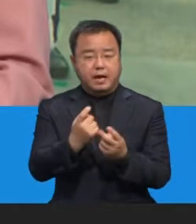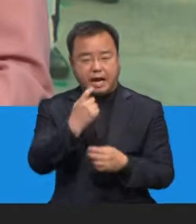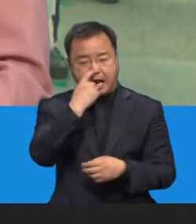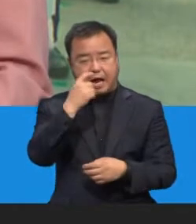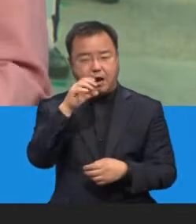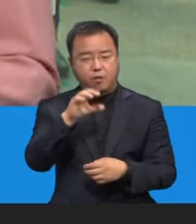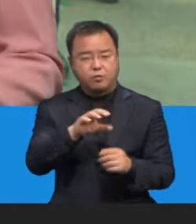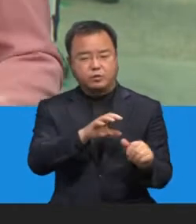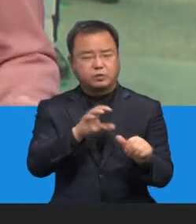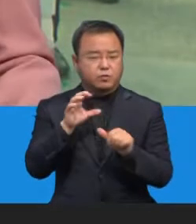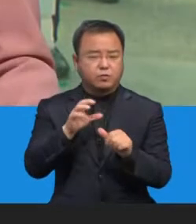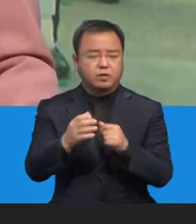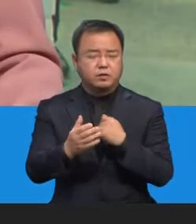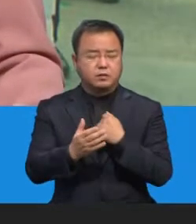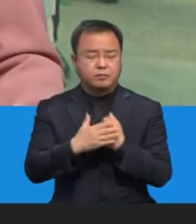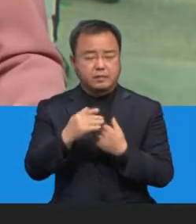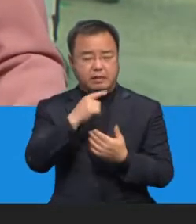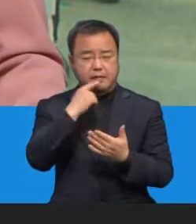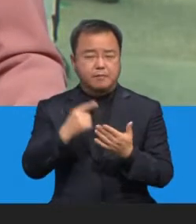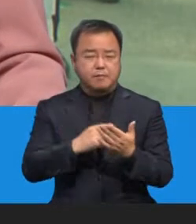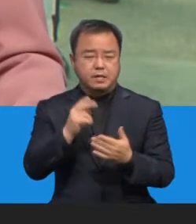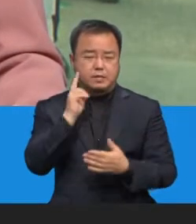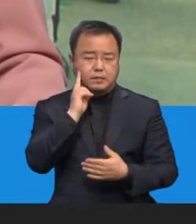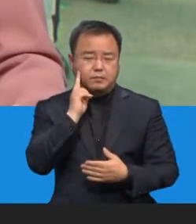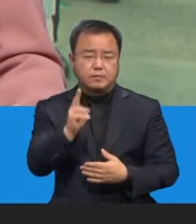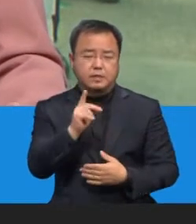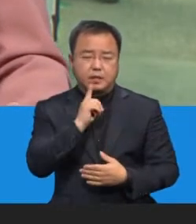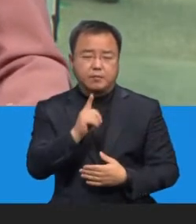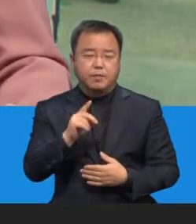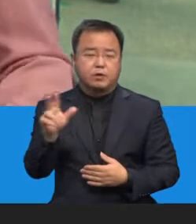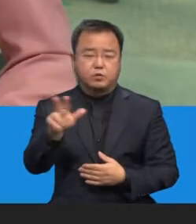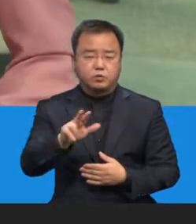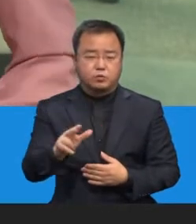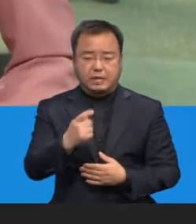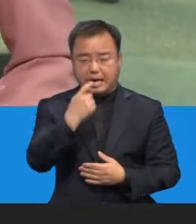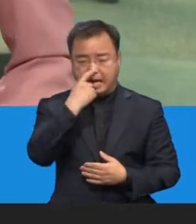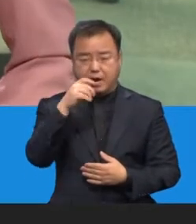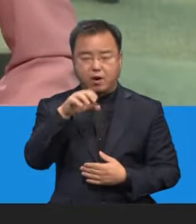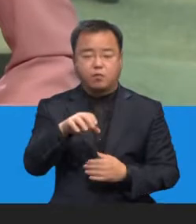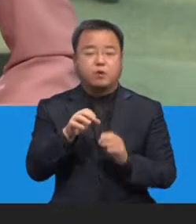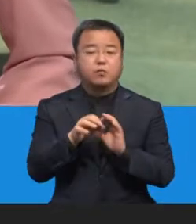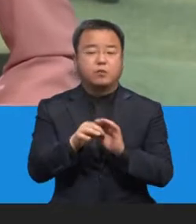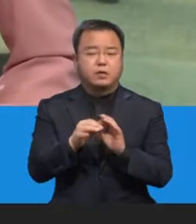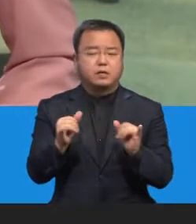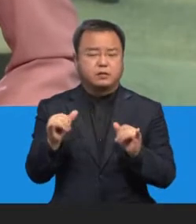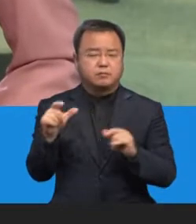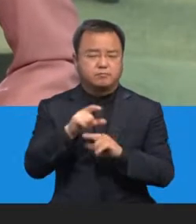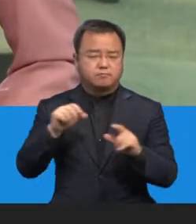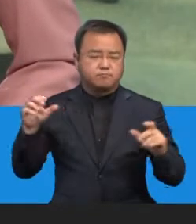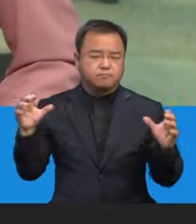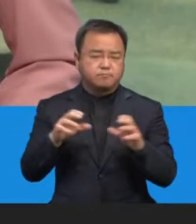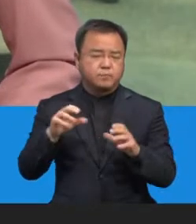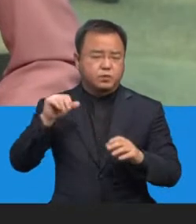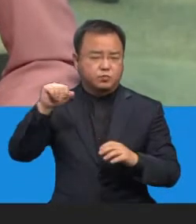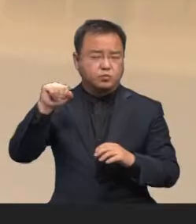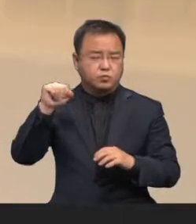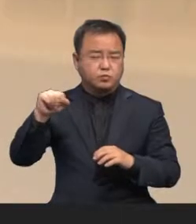막심하다는 건데요. 급기야 전국 학원 관계자들이 집단 행동에 나섰습니다. 금창호 기자입니다.